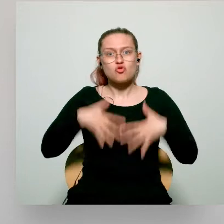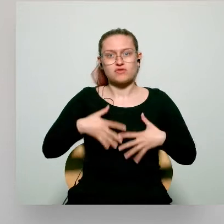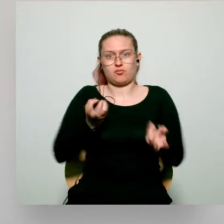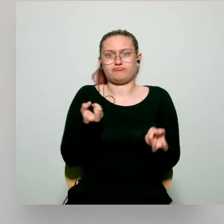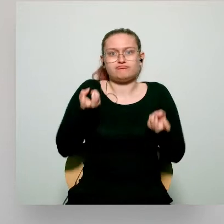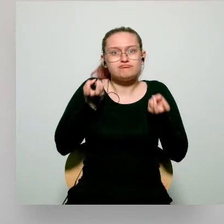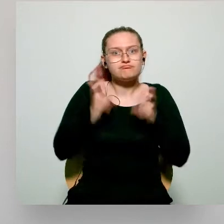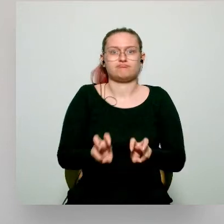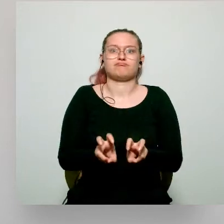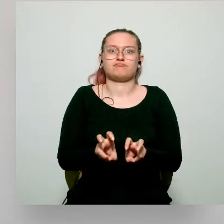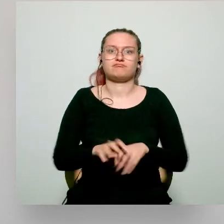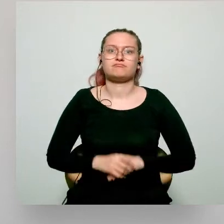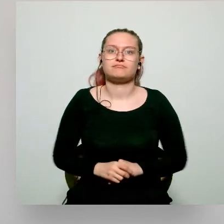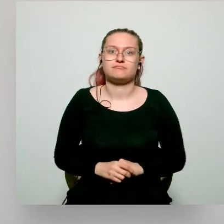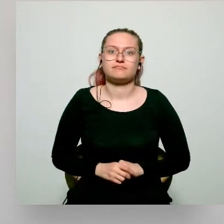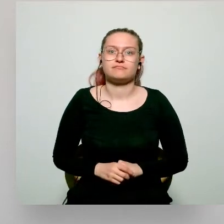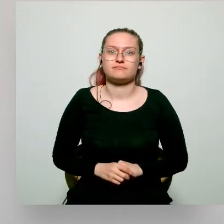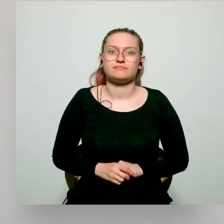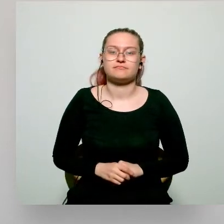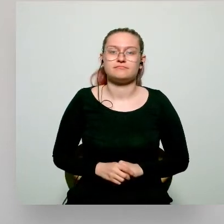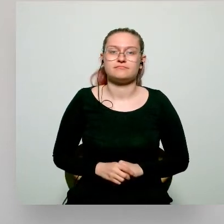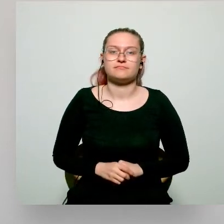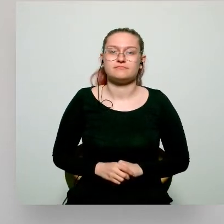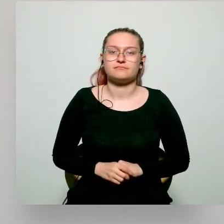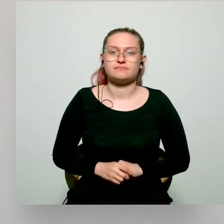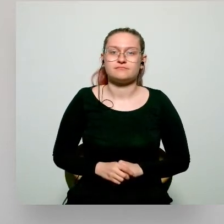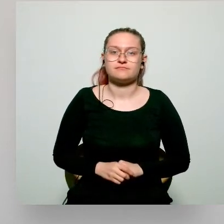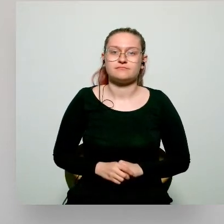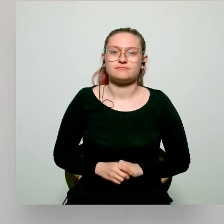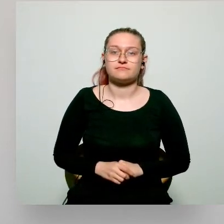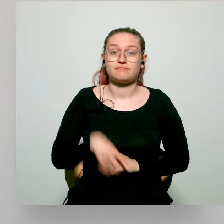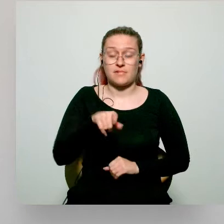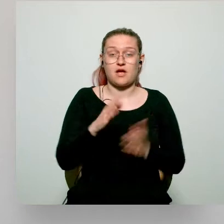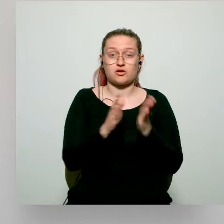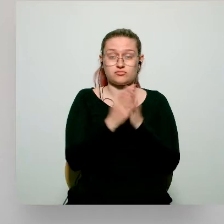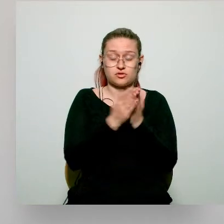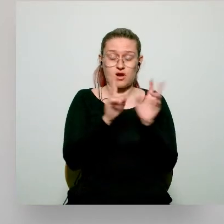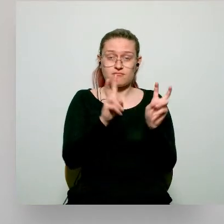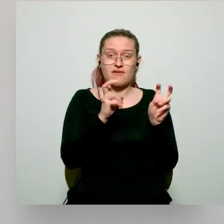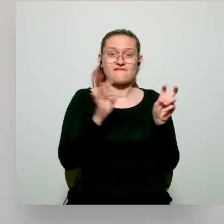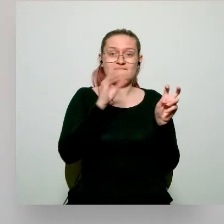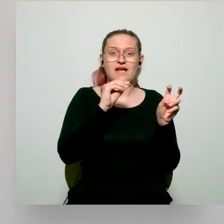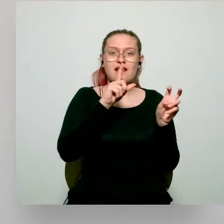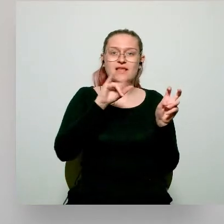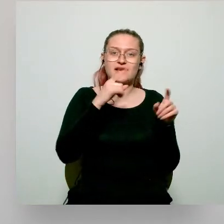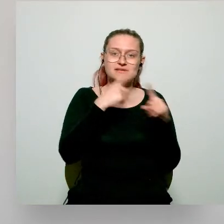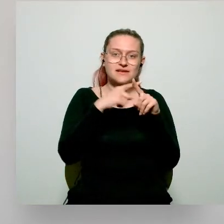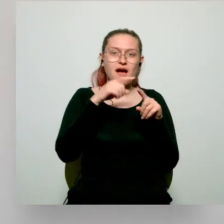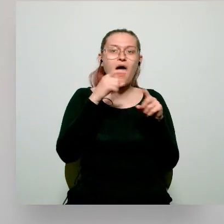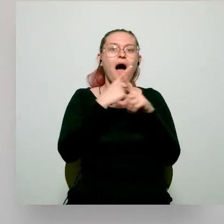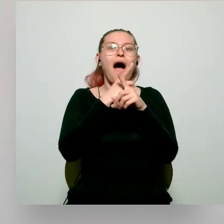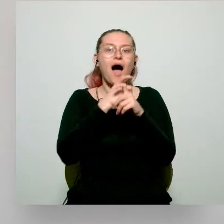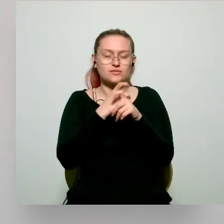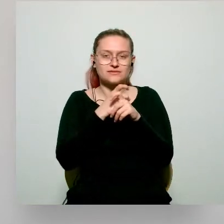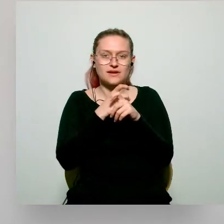factum pisanie powieści Felix Austria. Potem zaczęłam bardziej